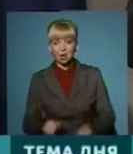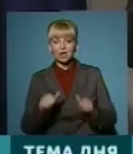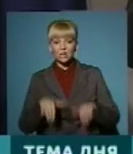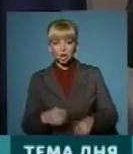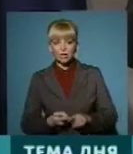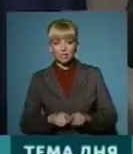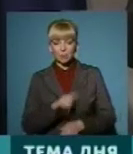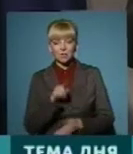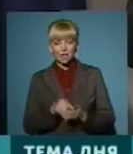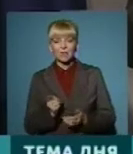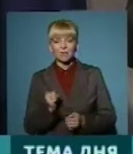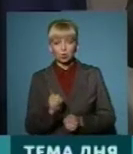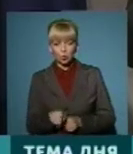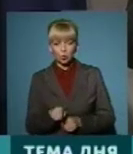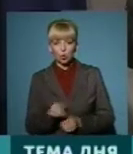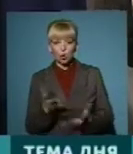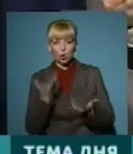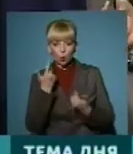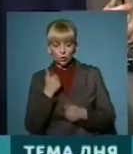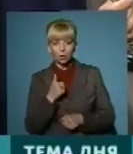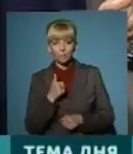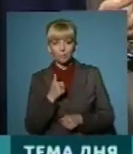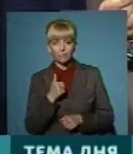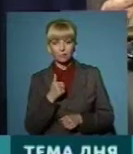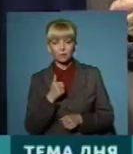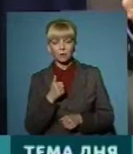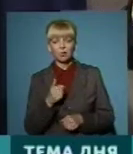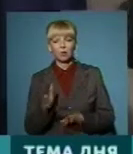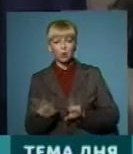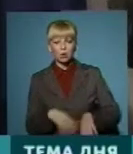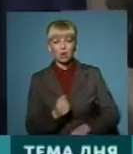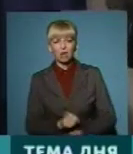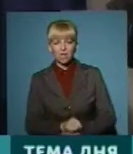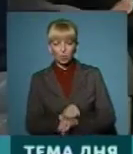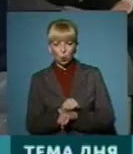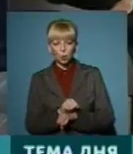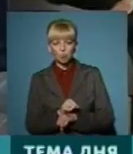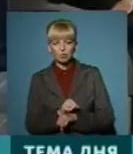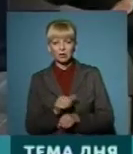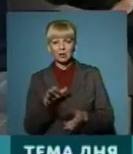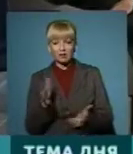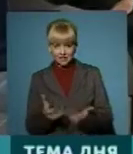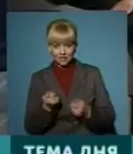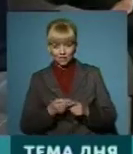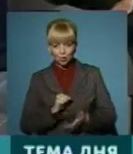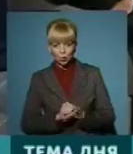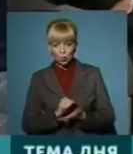це питання, в тому числі. Коли прийшла революція, значить, взяв ці